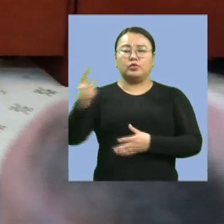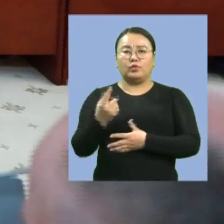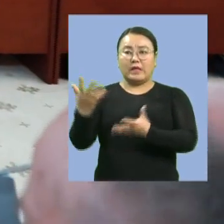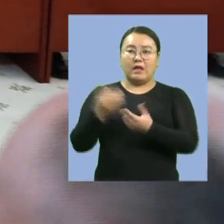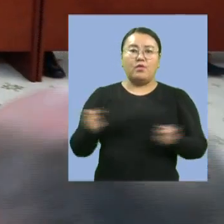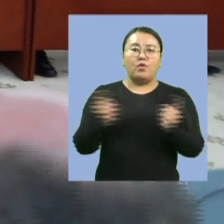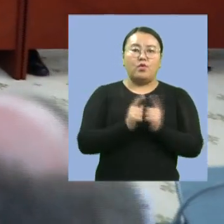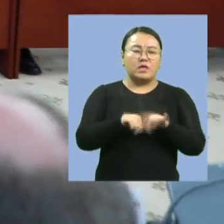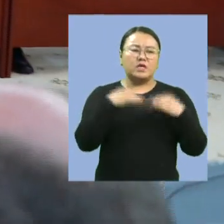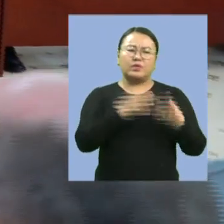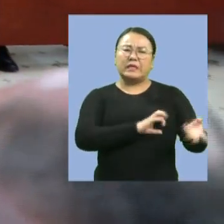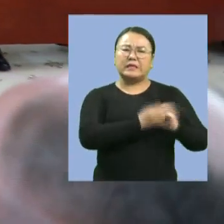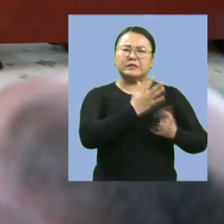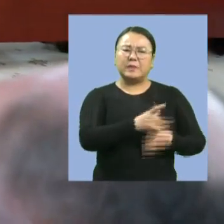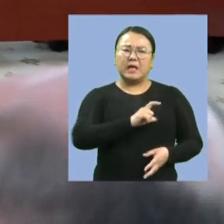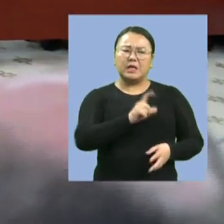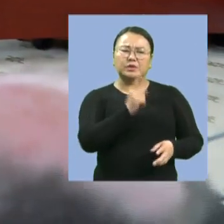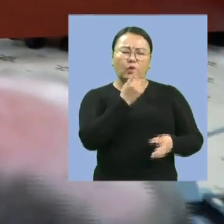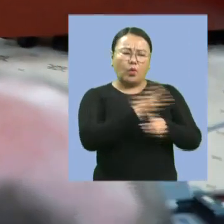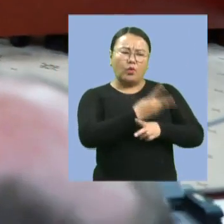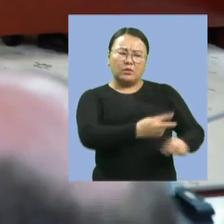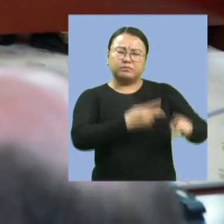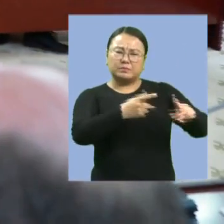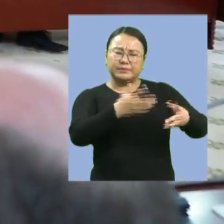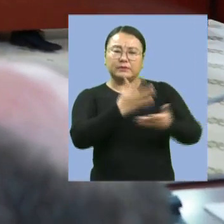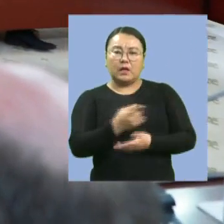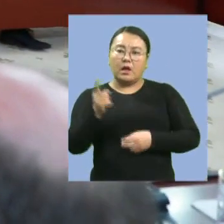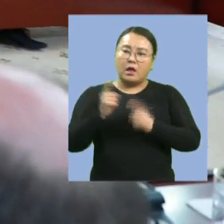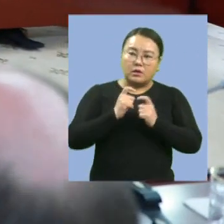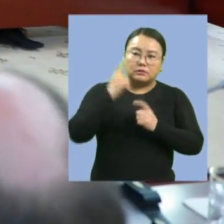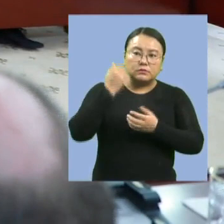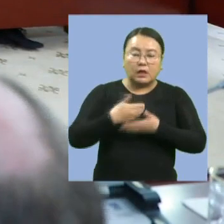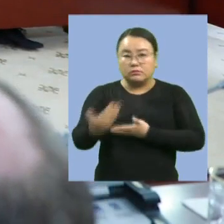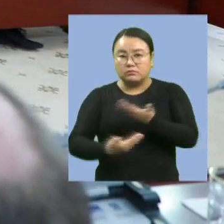уулзсан парламентаас хэрэгжүүлж байгаа эрх зүйн шинжилгээний хүрээнд харилцан санал солилцлоо.